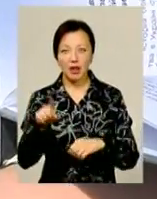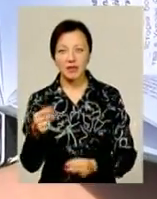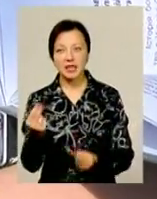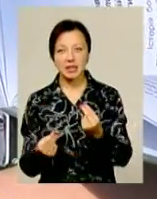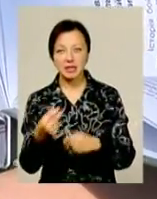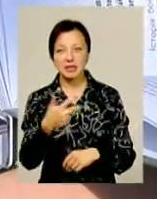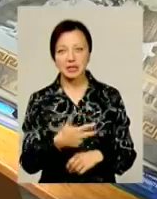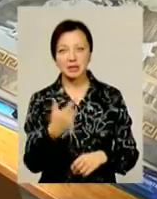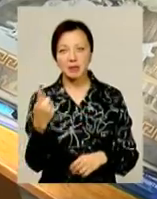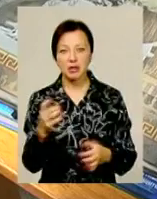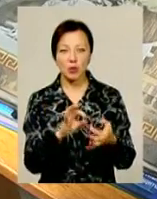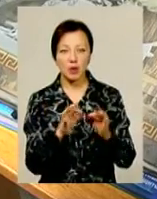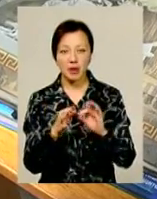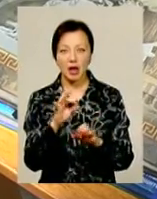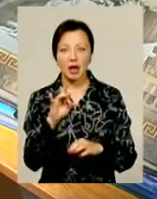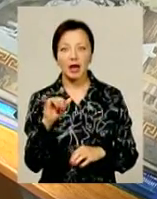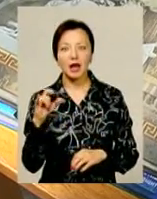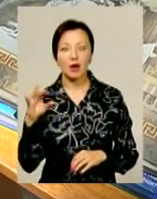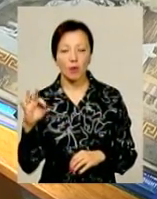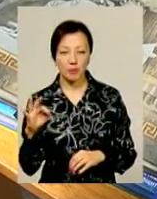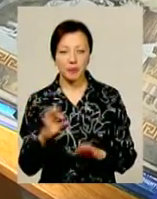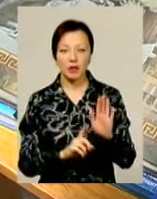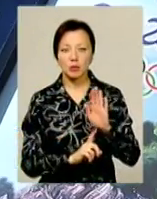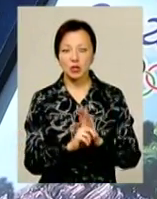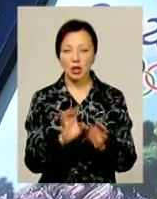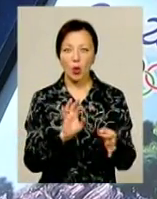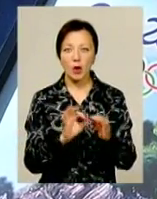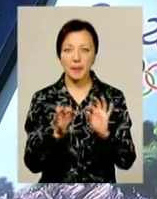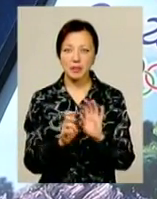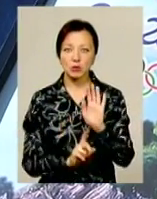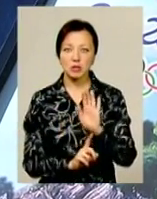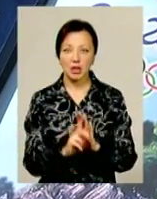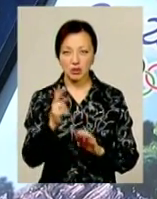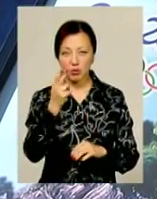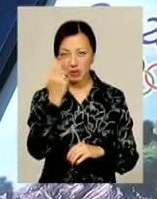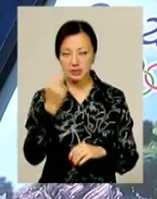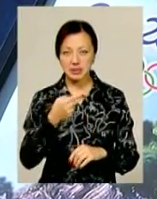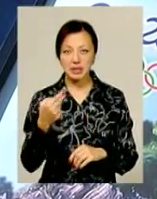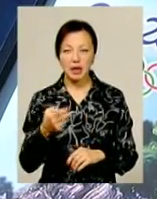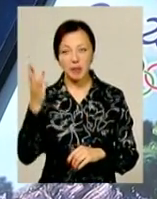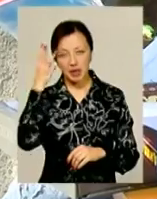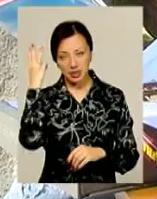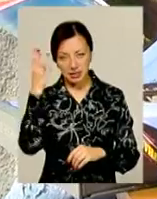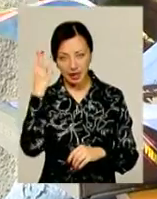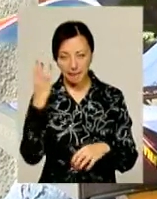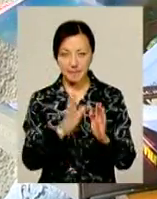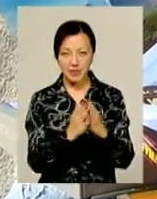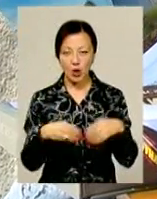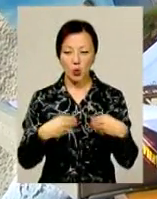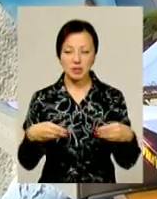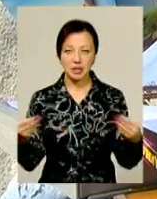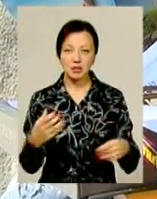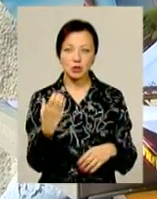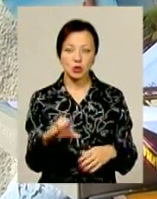ігри 31-ї олімпіади Ріо-де-Жанейро. Від початку олімпійського старту в Бразилії хмельницькі бібліотекарі роздали читачам майже